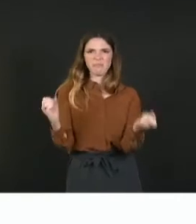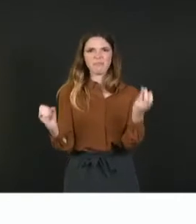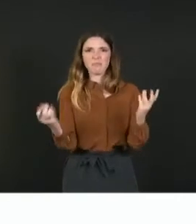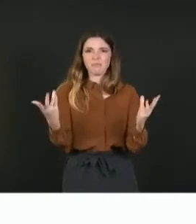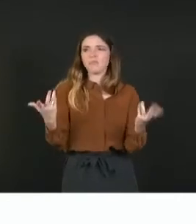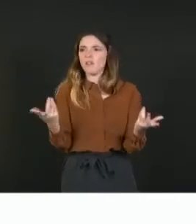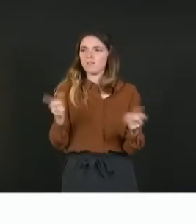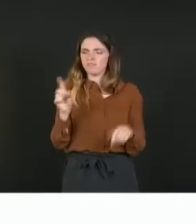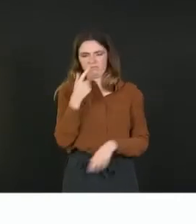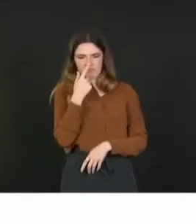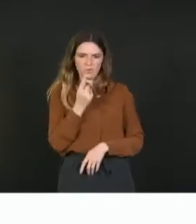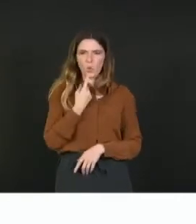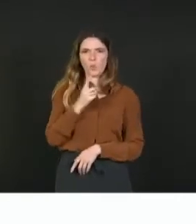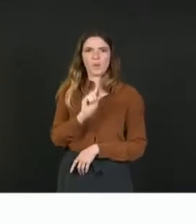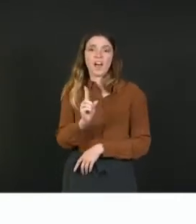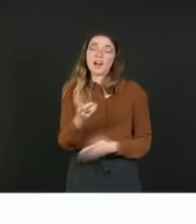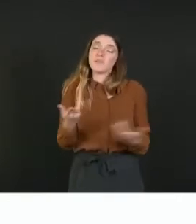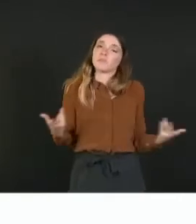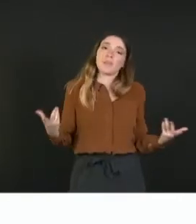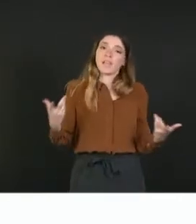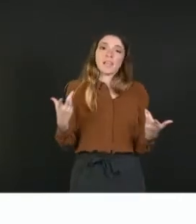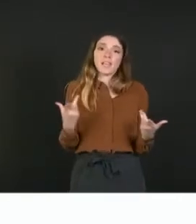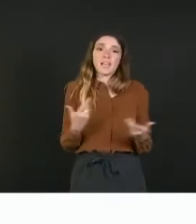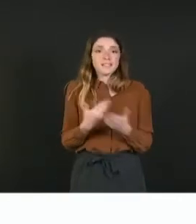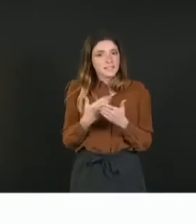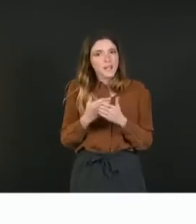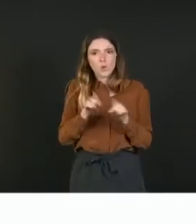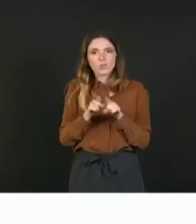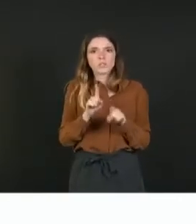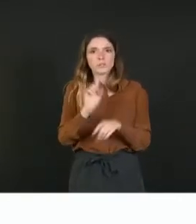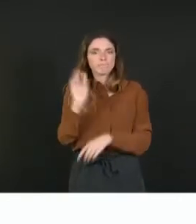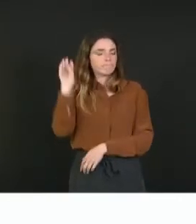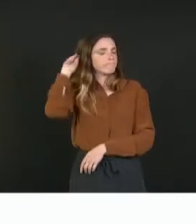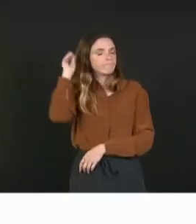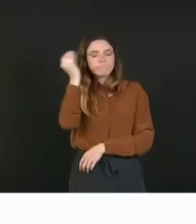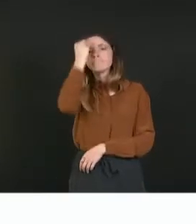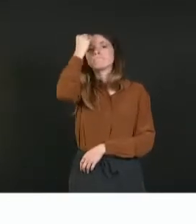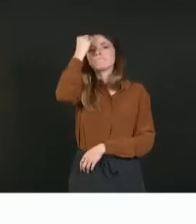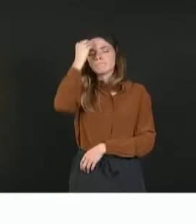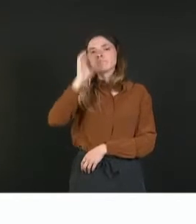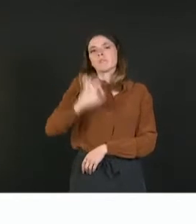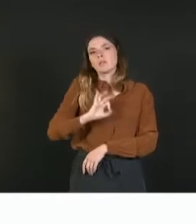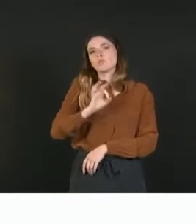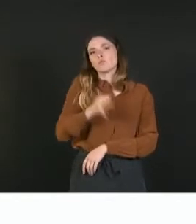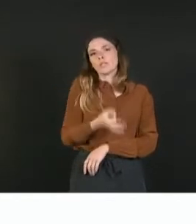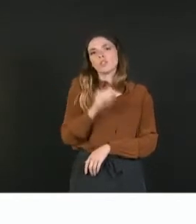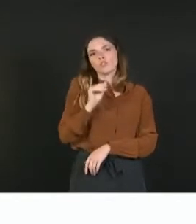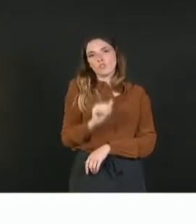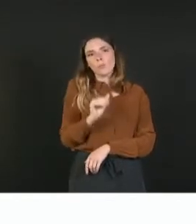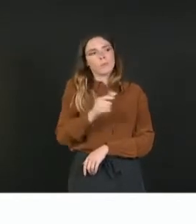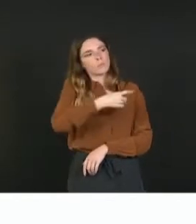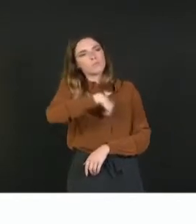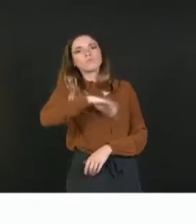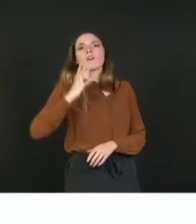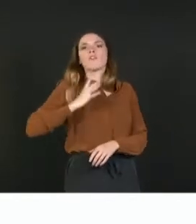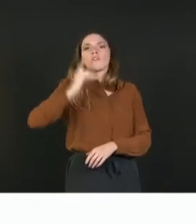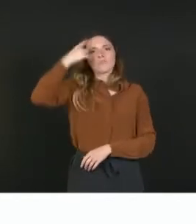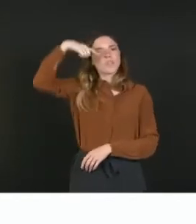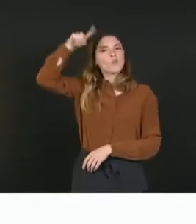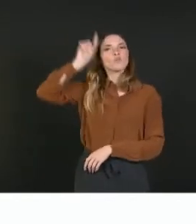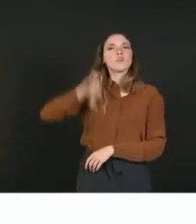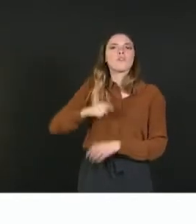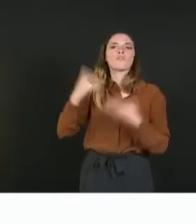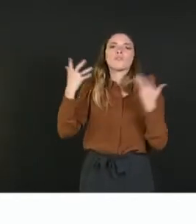dont vous avez parlé tout à l'heure, il s'accompagne quand même de cette évolution des grandes écoles du paysage où tout était ordonné